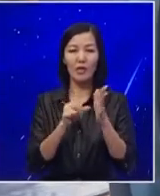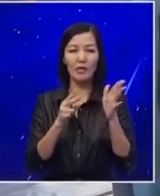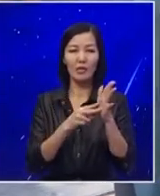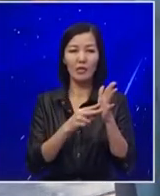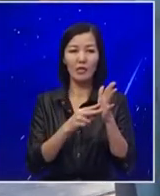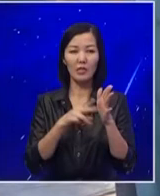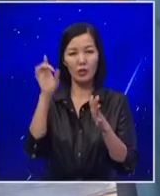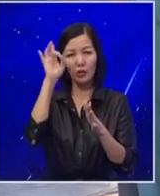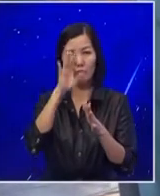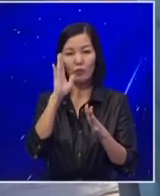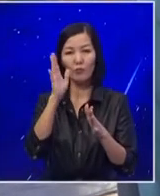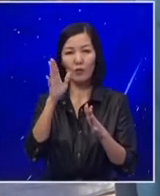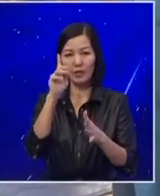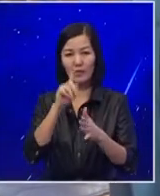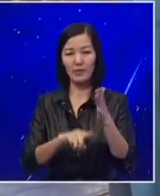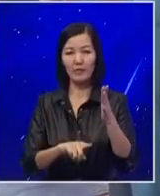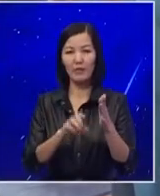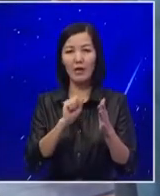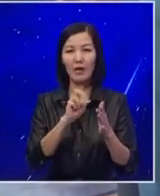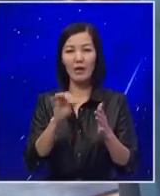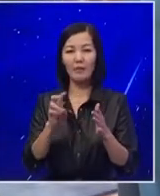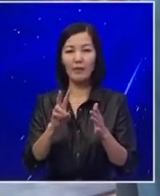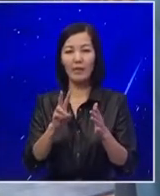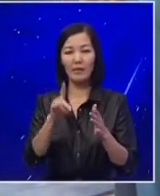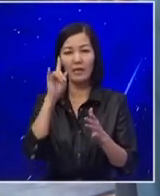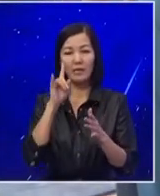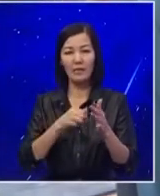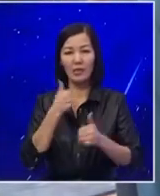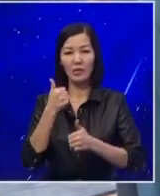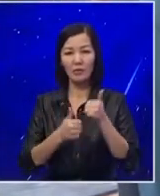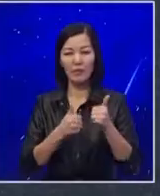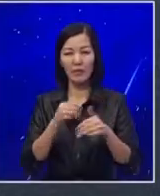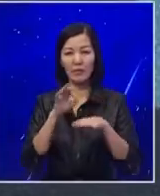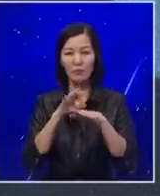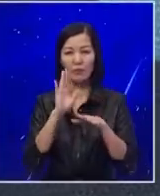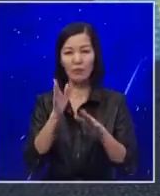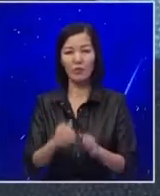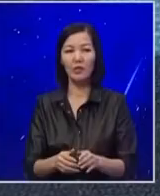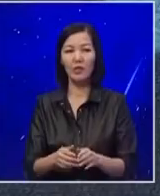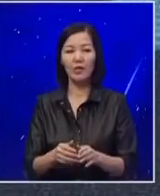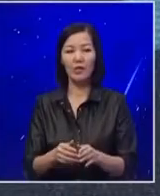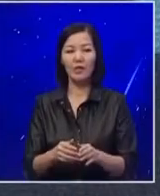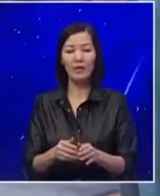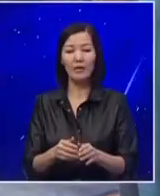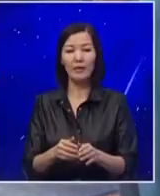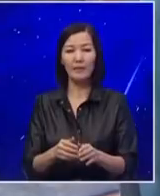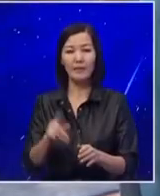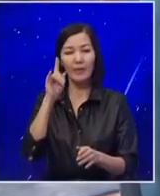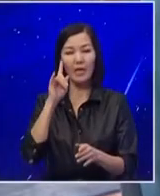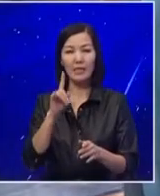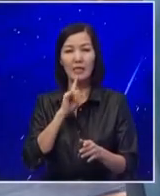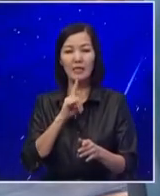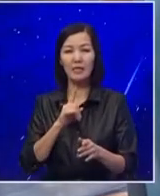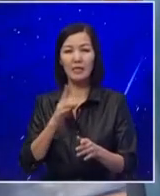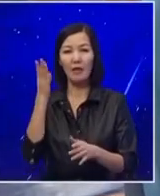салмағын чемпион болама деп ойлап отырмыз. Ақпанның аяғында чемпионат Қазақстанға дайындық жүріп отырмыз. Енді осы жерде Қазақстан